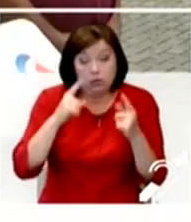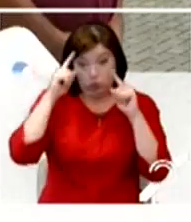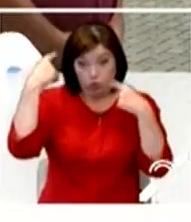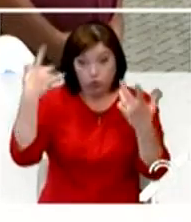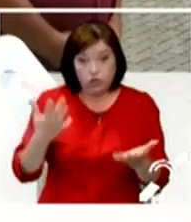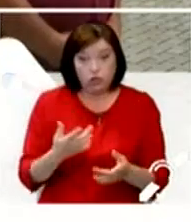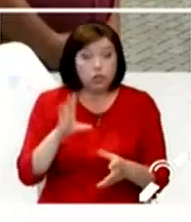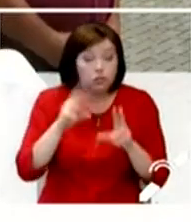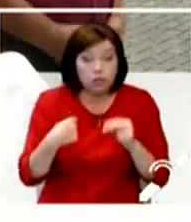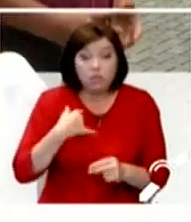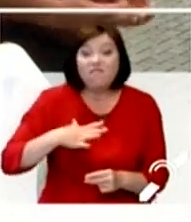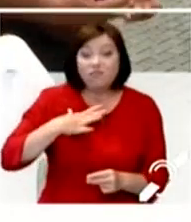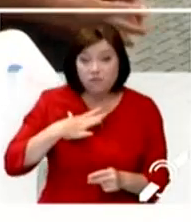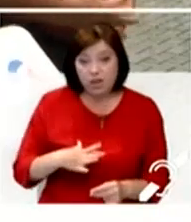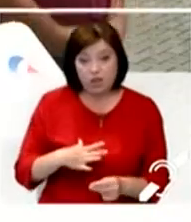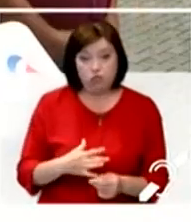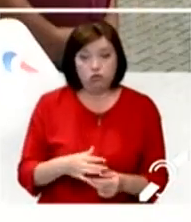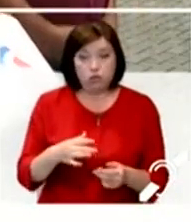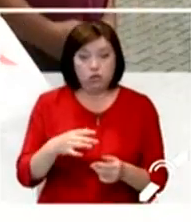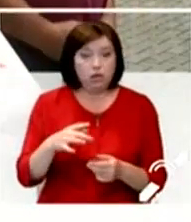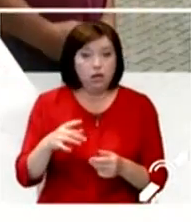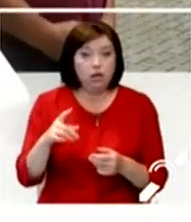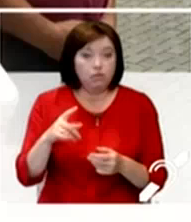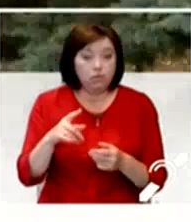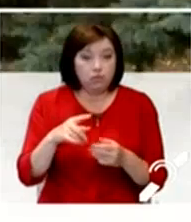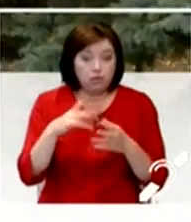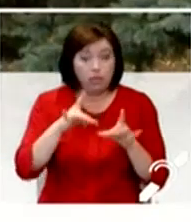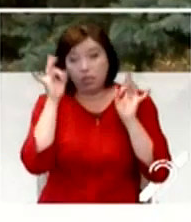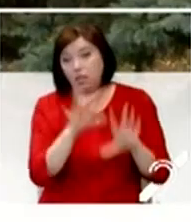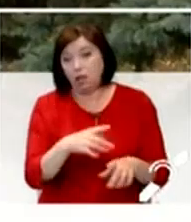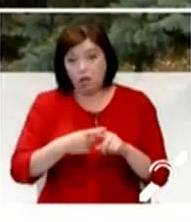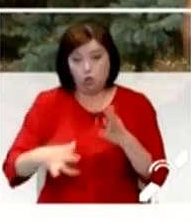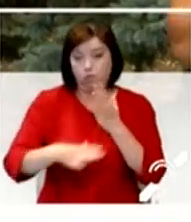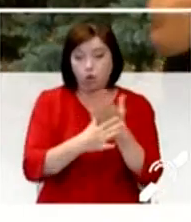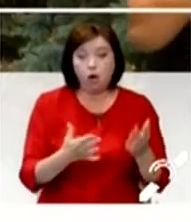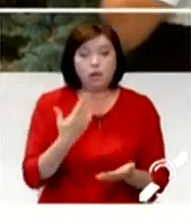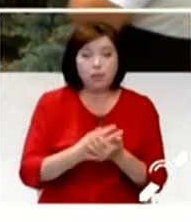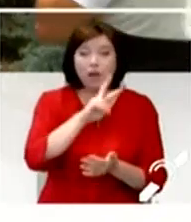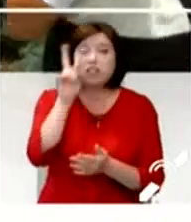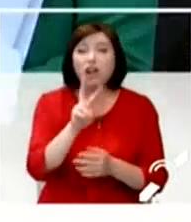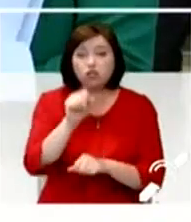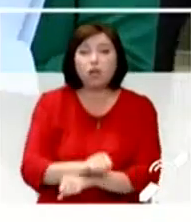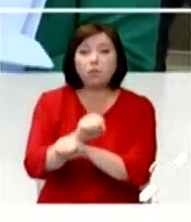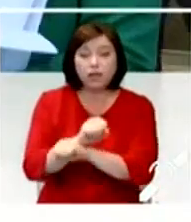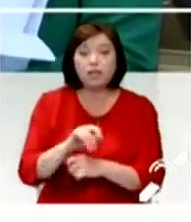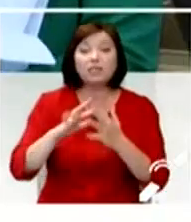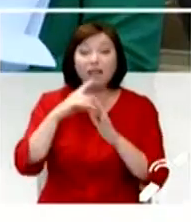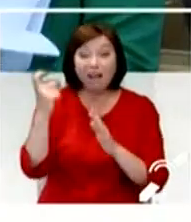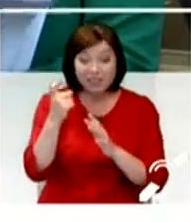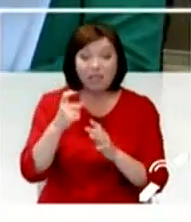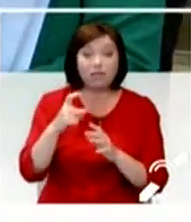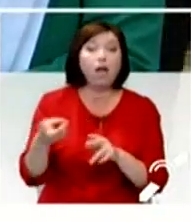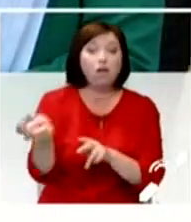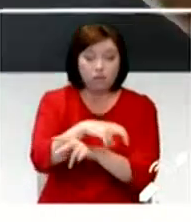ne pune în situație să nu putem accesa aceste ajutoare. După aproximativ două ore de protest, în fața agricultorilor a venit